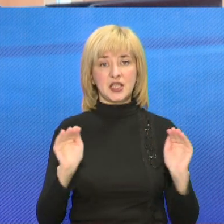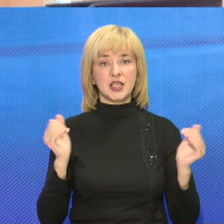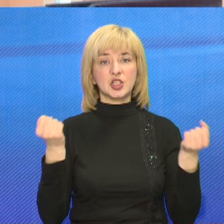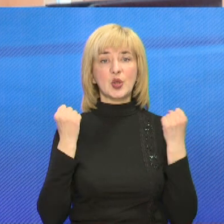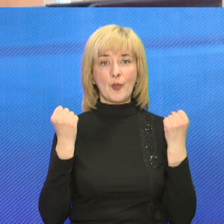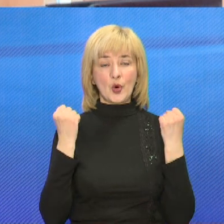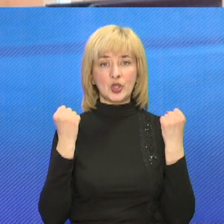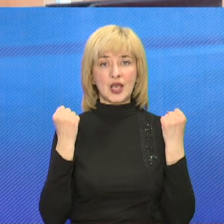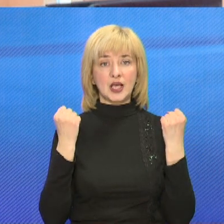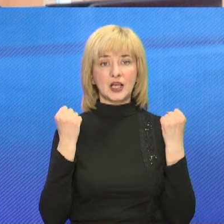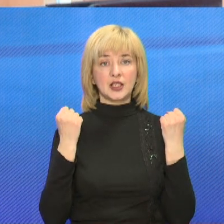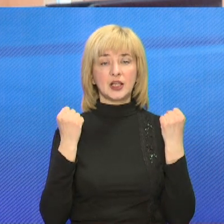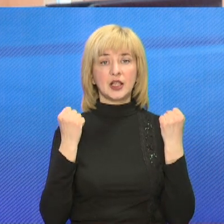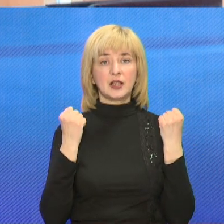спорта,